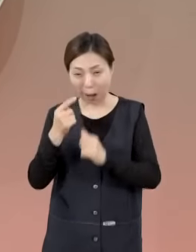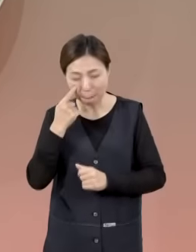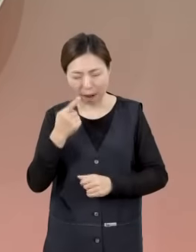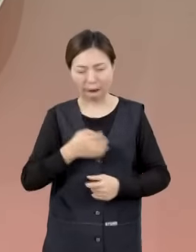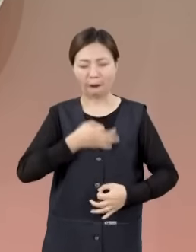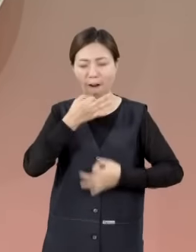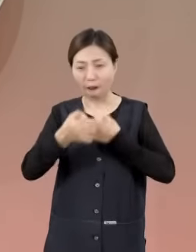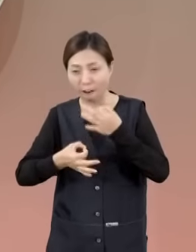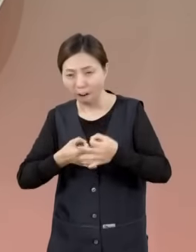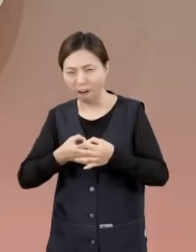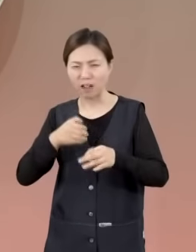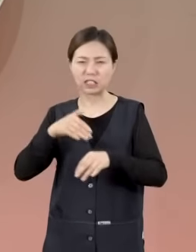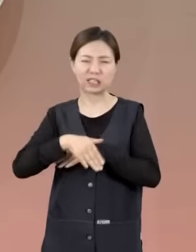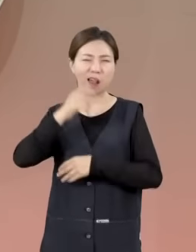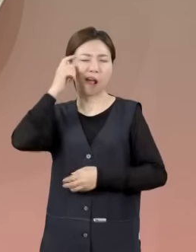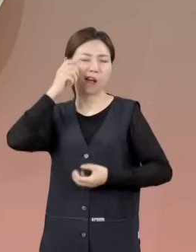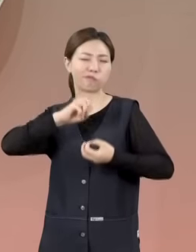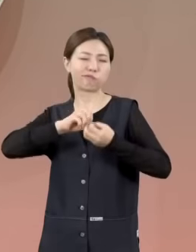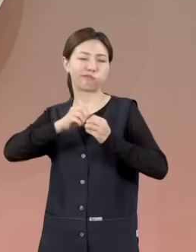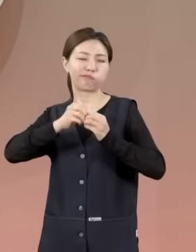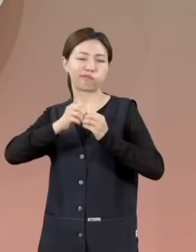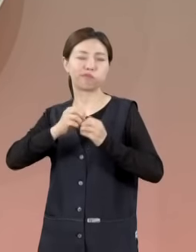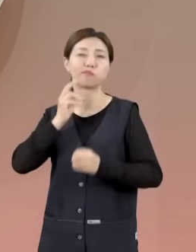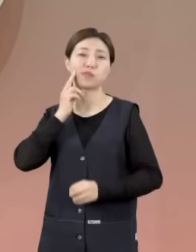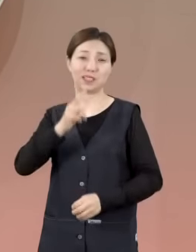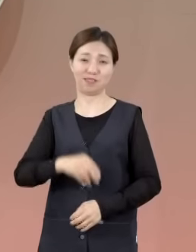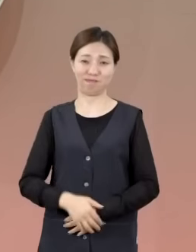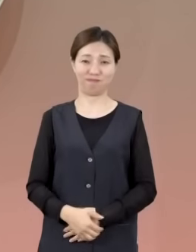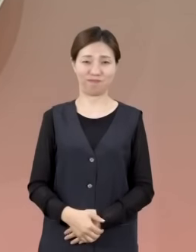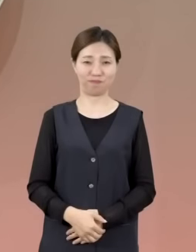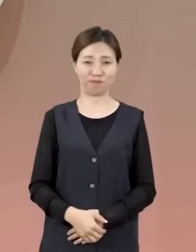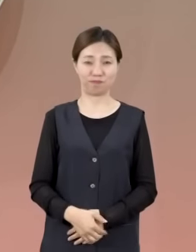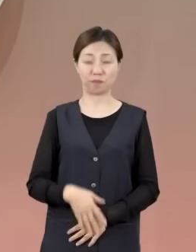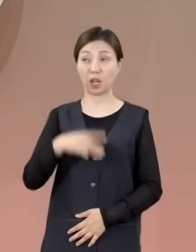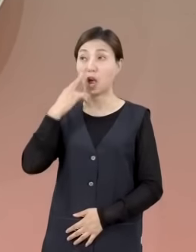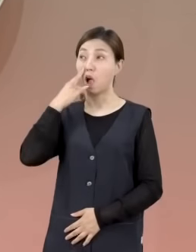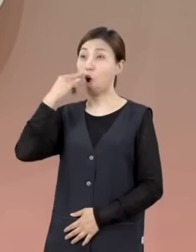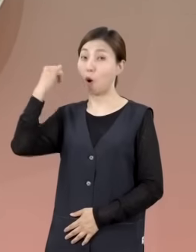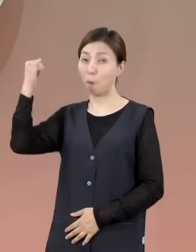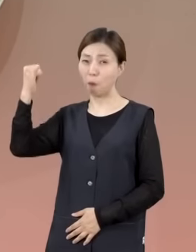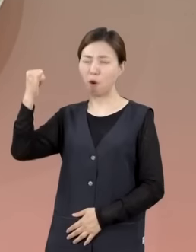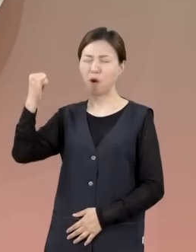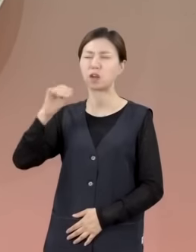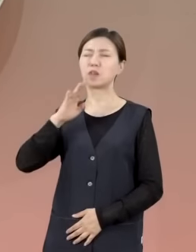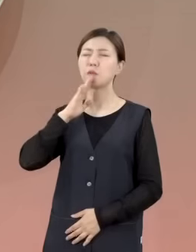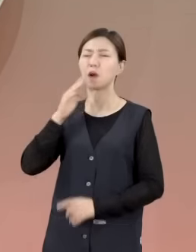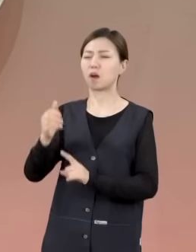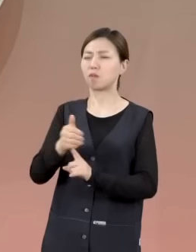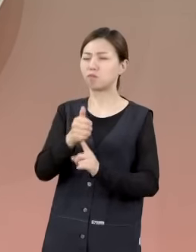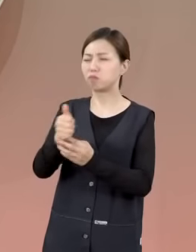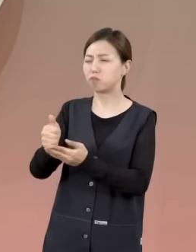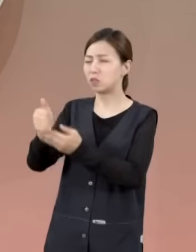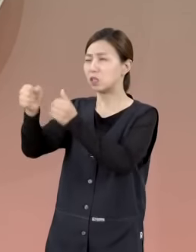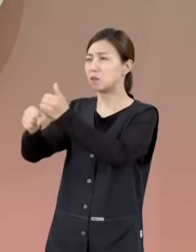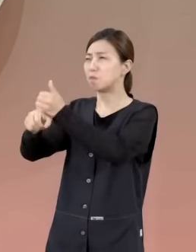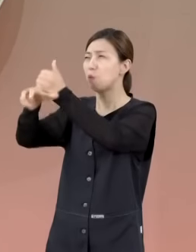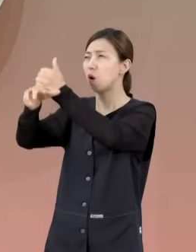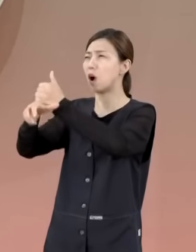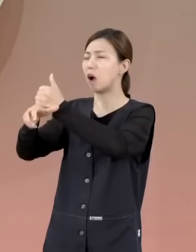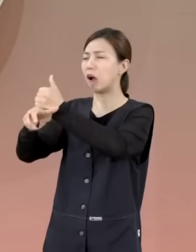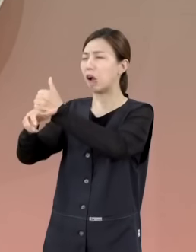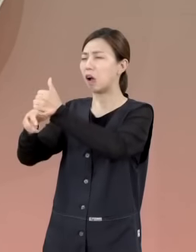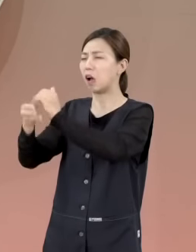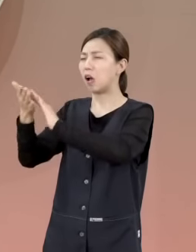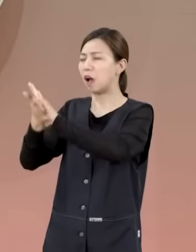살림을 불러볼까 망상을 더하기도 합니다 어머니가